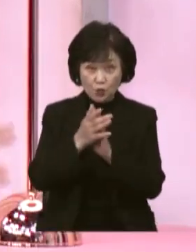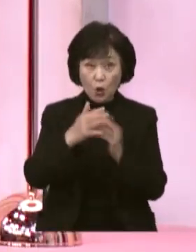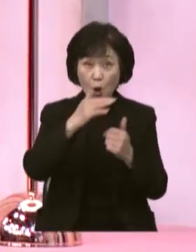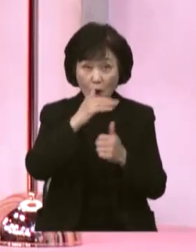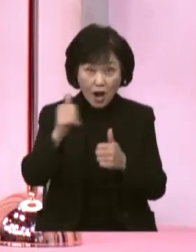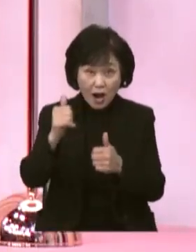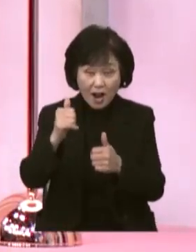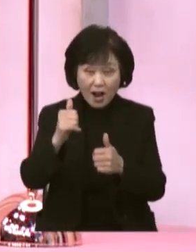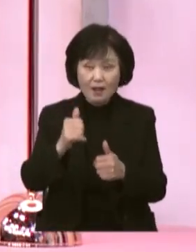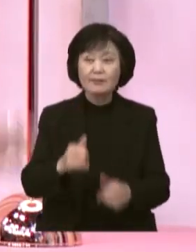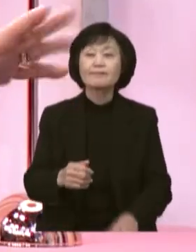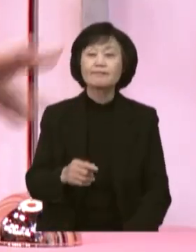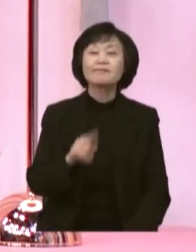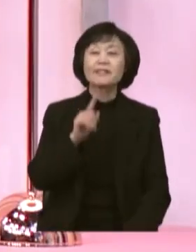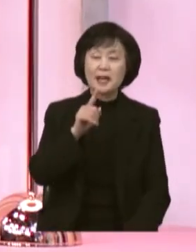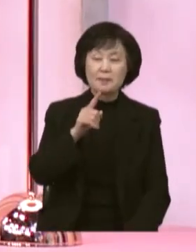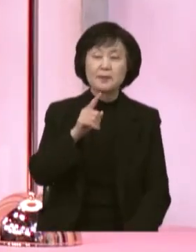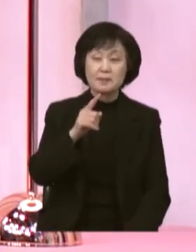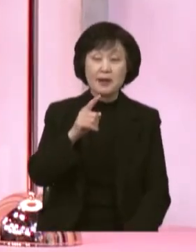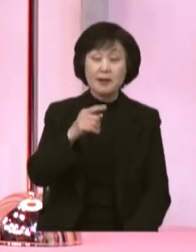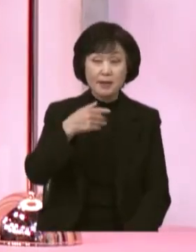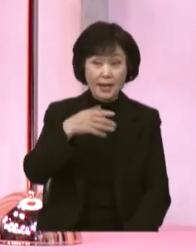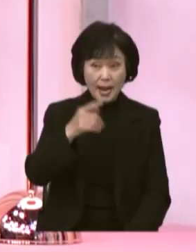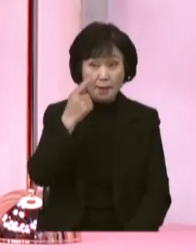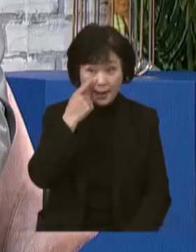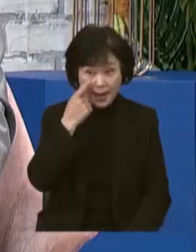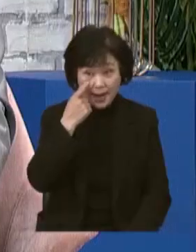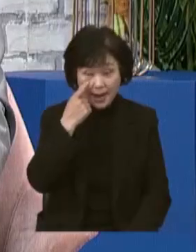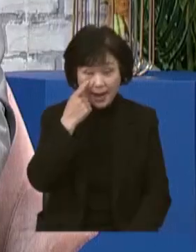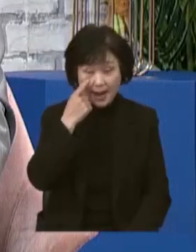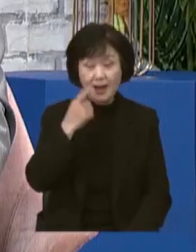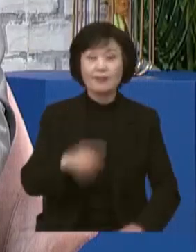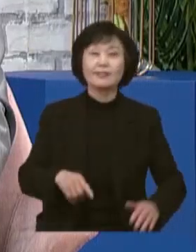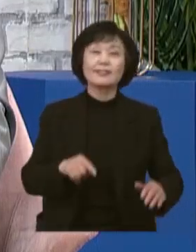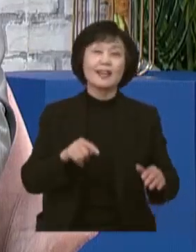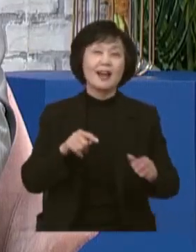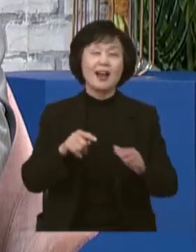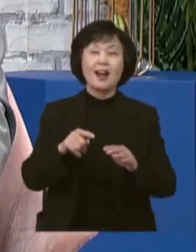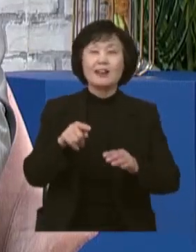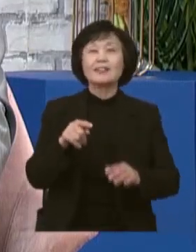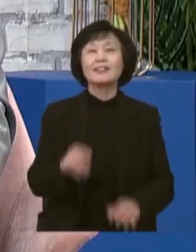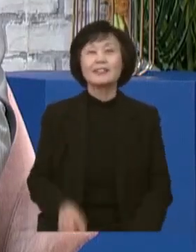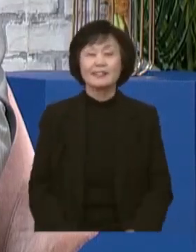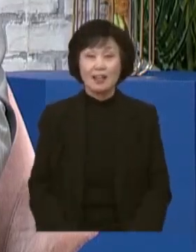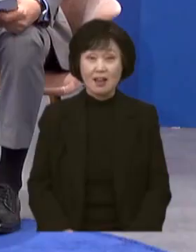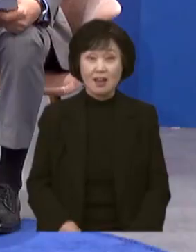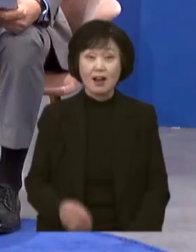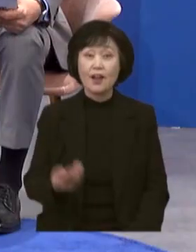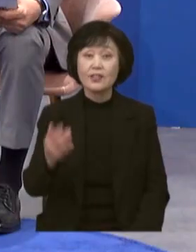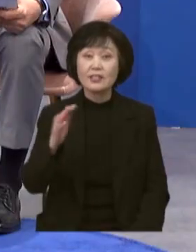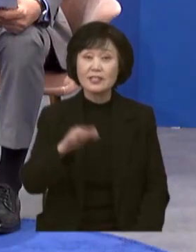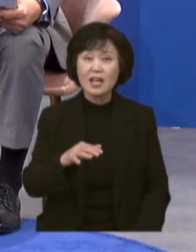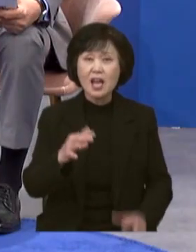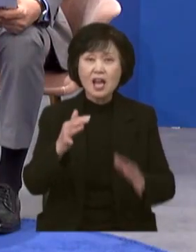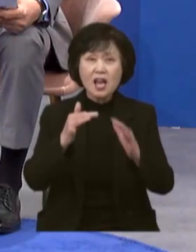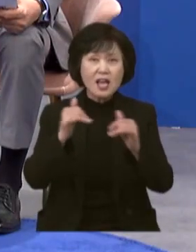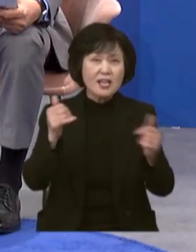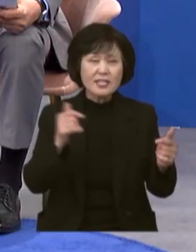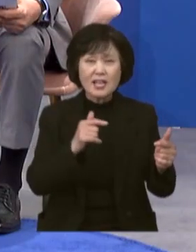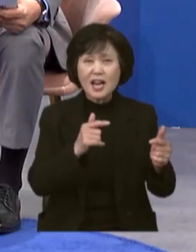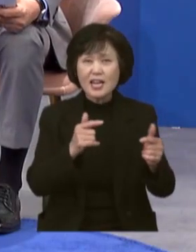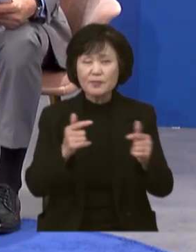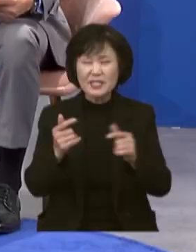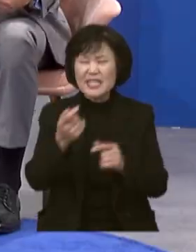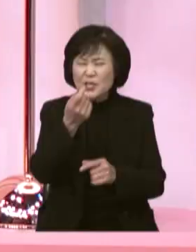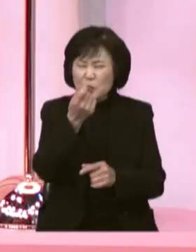차가지고 막 창문 너머로 막 이러고 막 그래. 거기다가 문영미가 온다고. 야, 난리 났거지. 어디 가서 나 같은